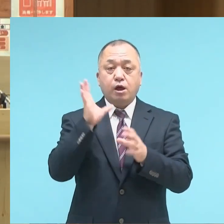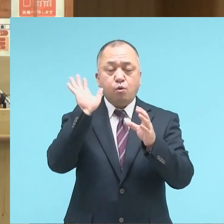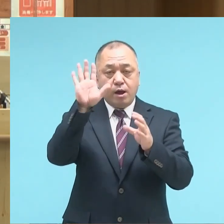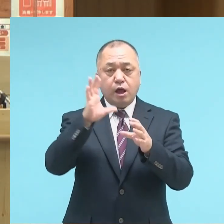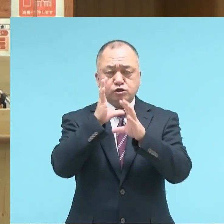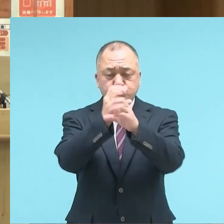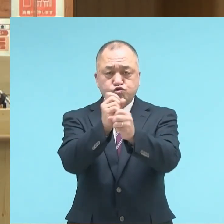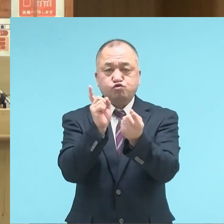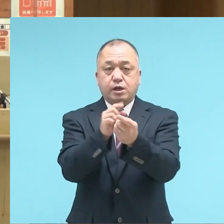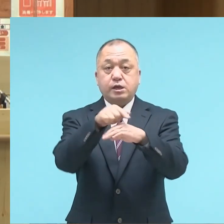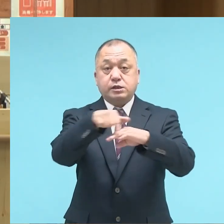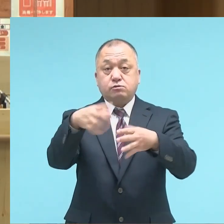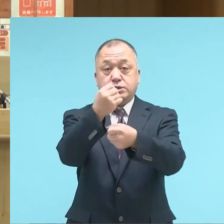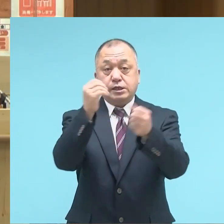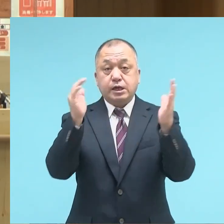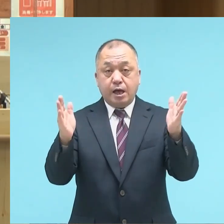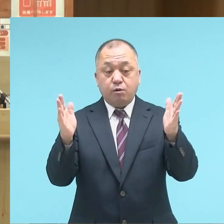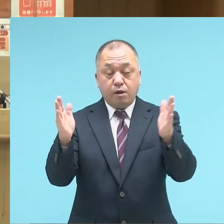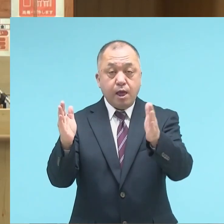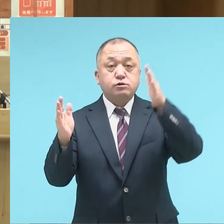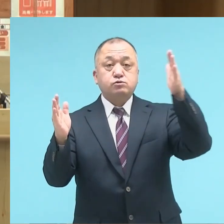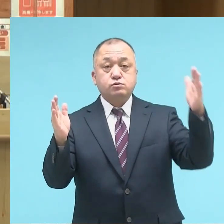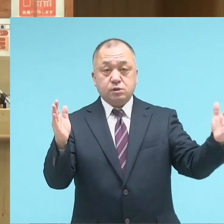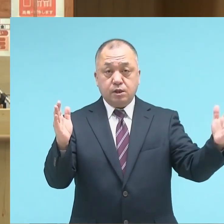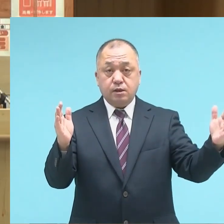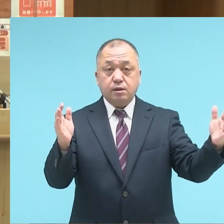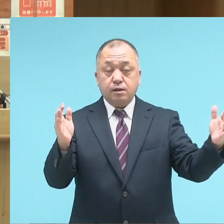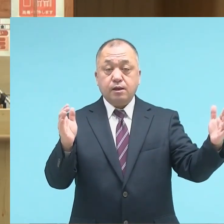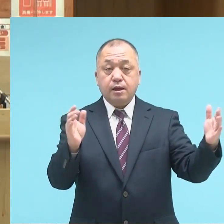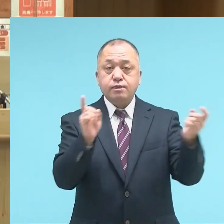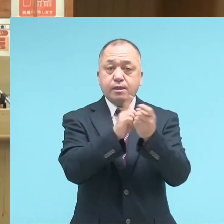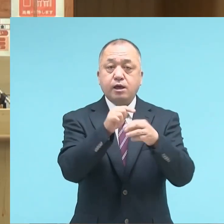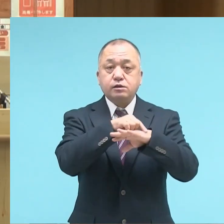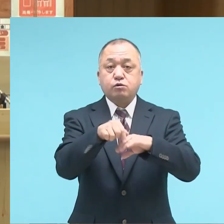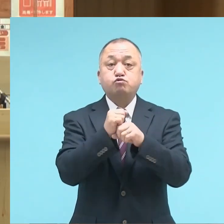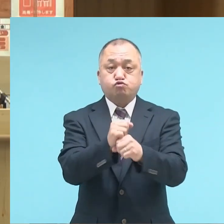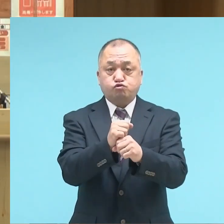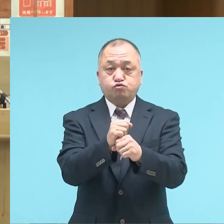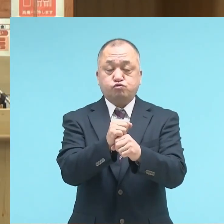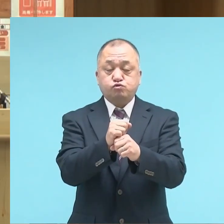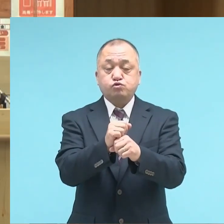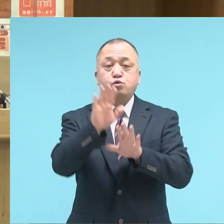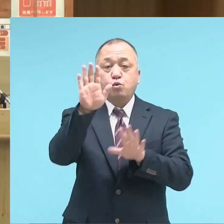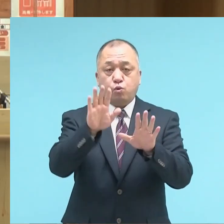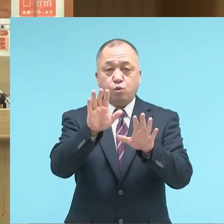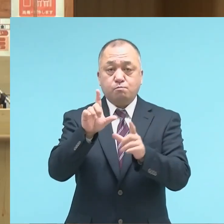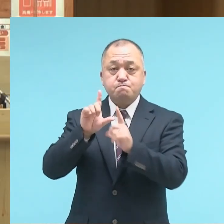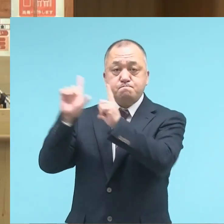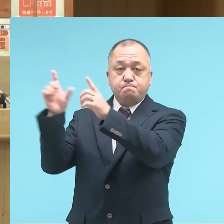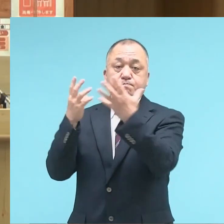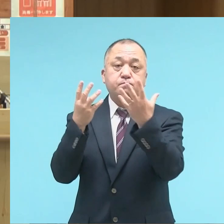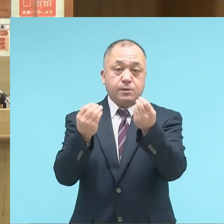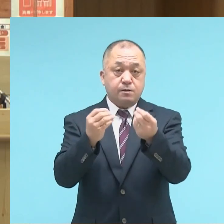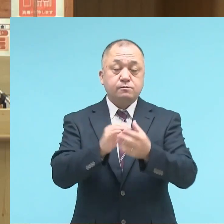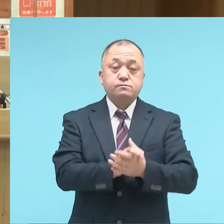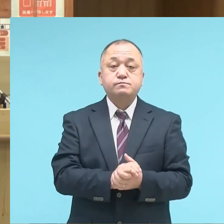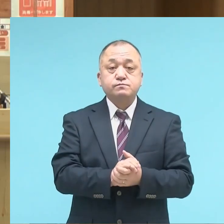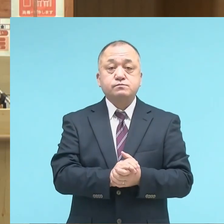中滞在期間を延長してですね、対策を講じていく状況ですよということについてもご報告しました